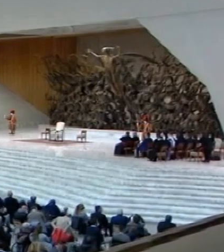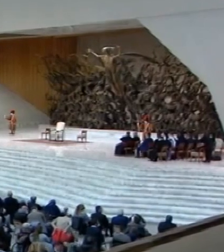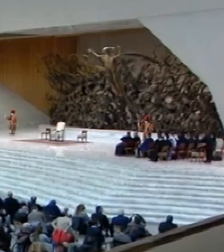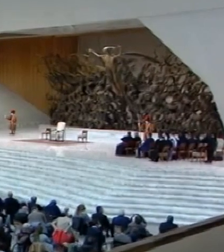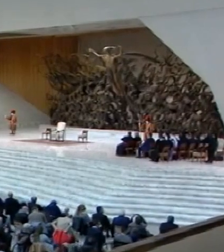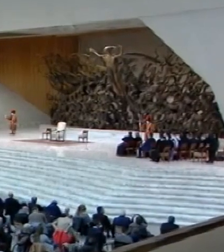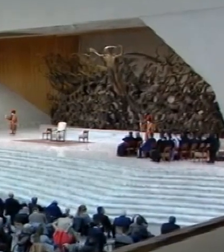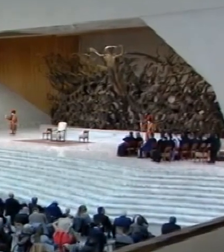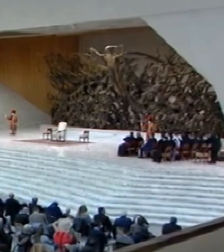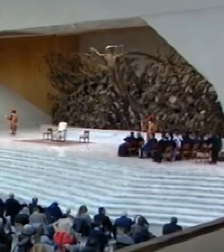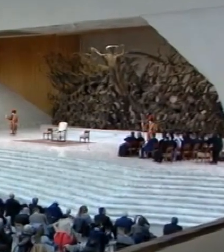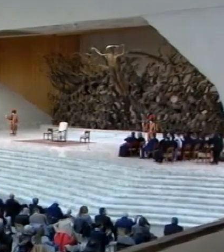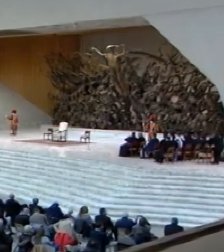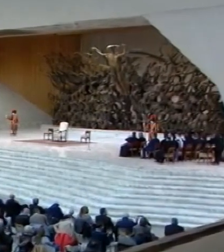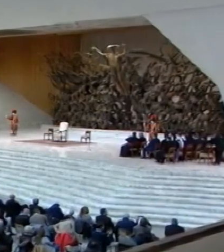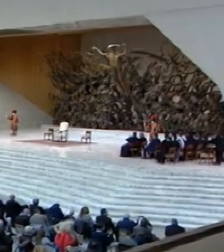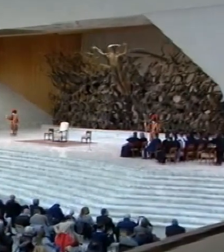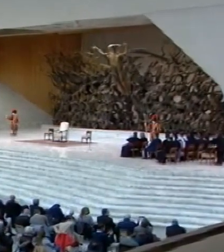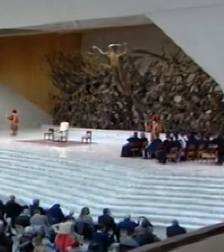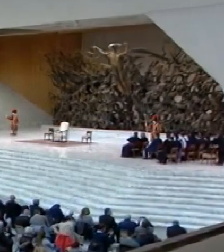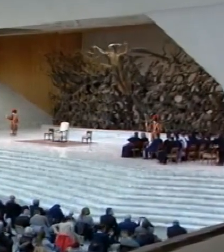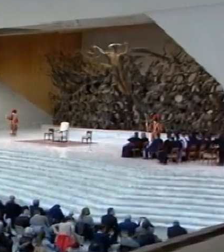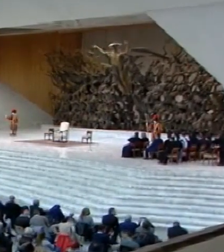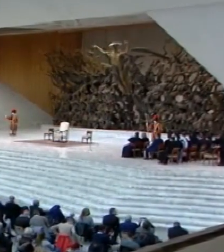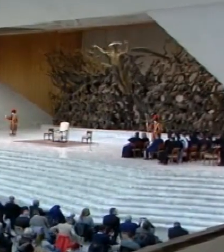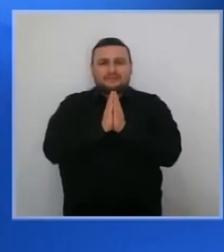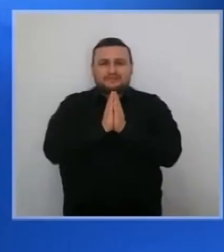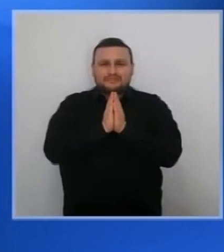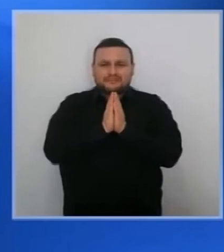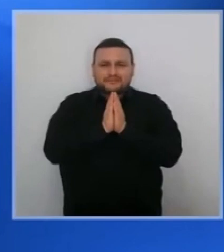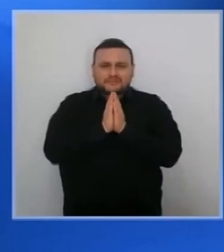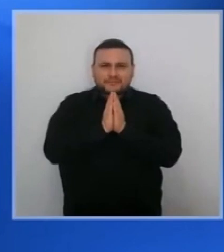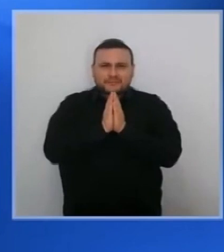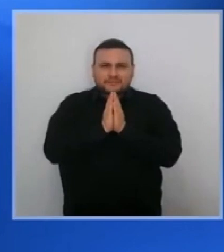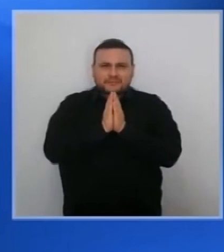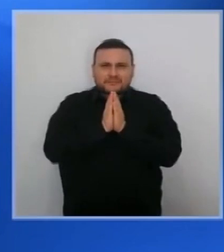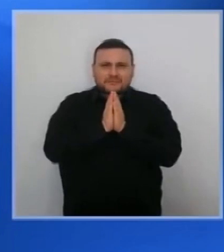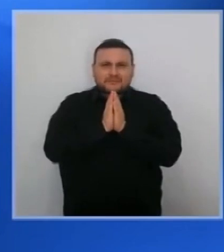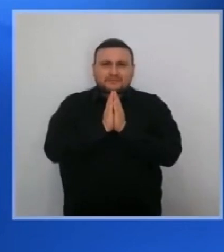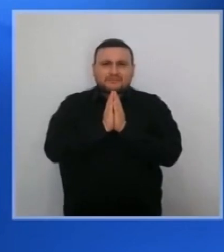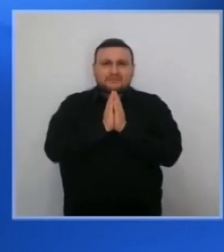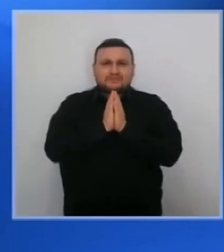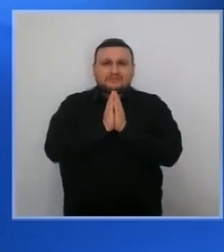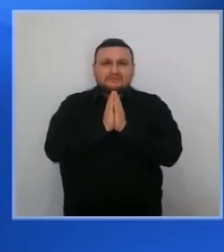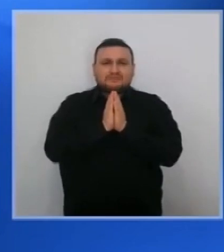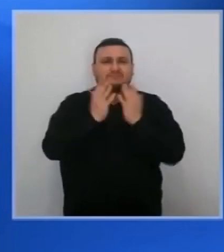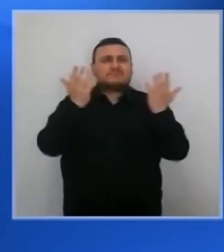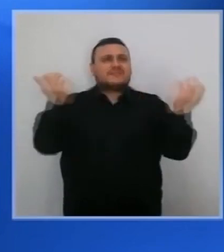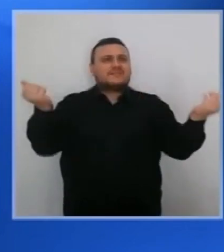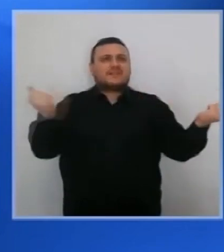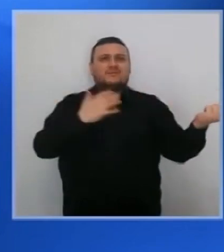ospiti biellesi con grande cordialità e scherzosamente ha detto: Benvenuto ai pellegrini di lingua italiana.